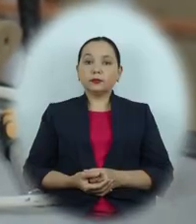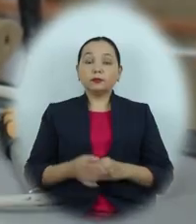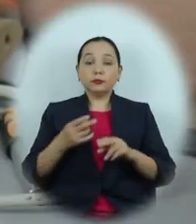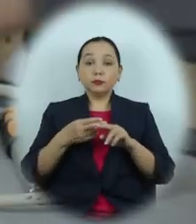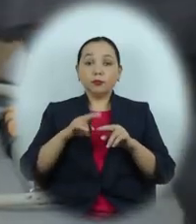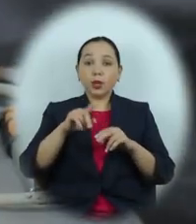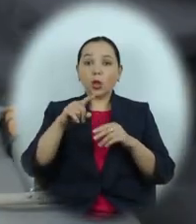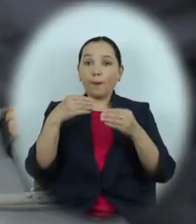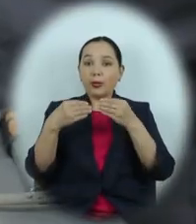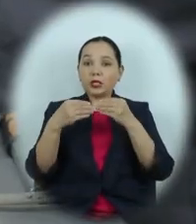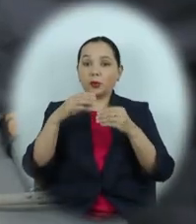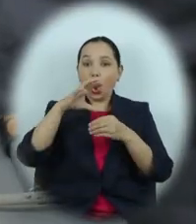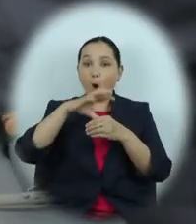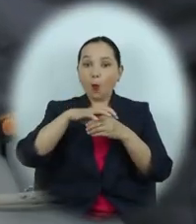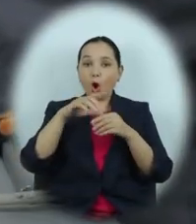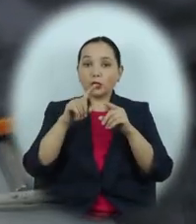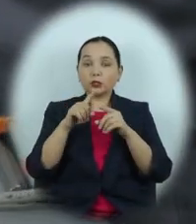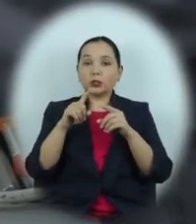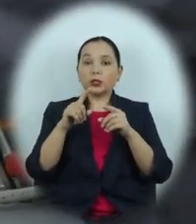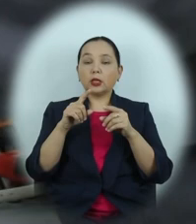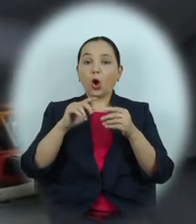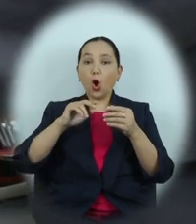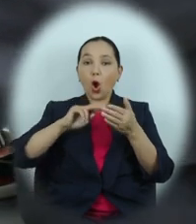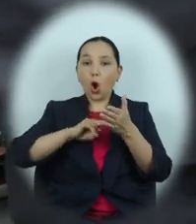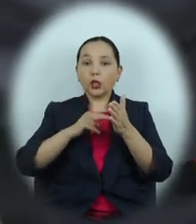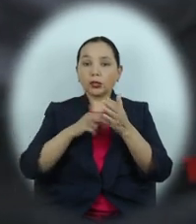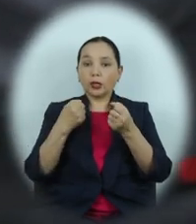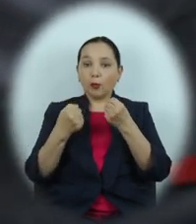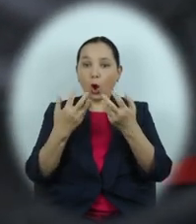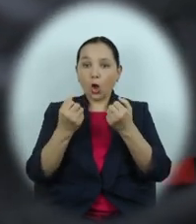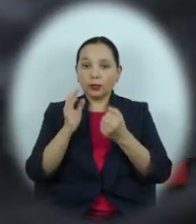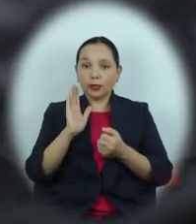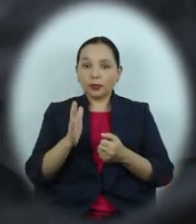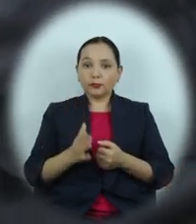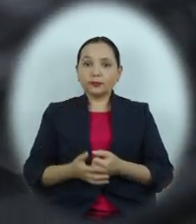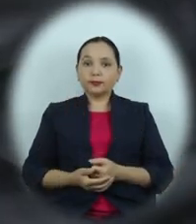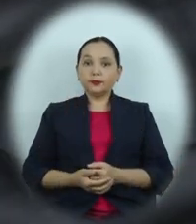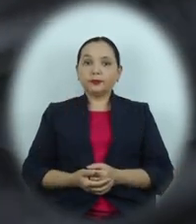Mana plastmassa qopqog'imizni ham qotirib oldik.